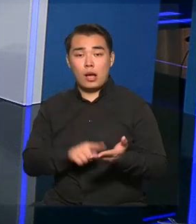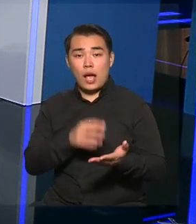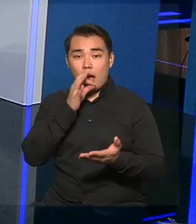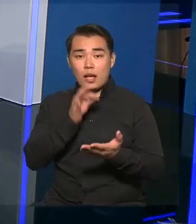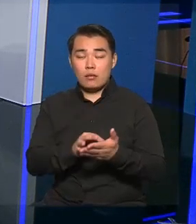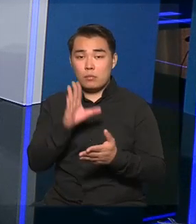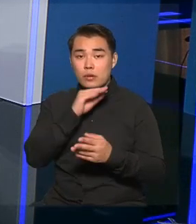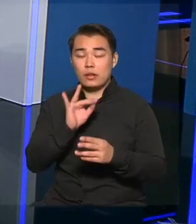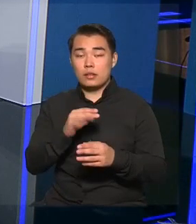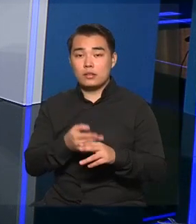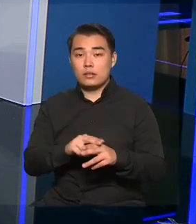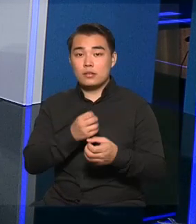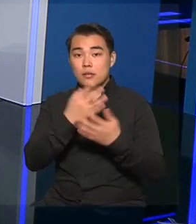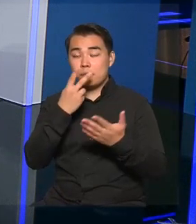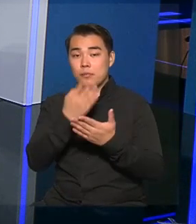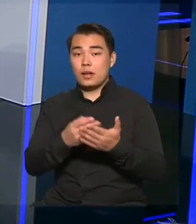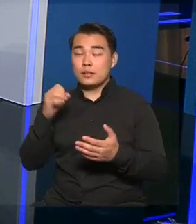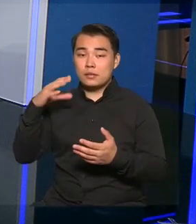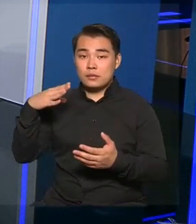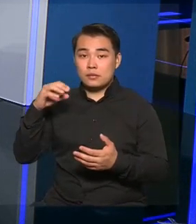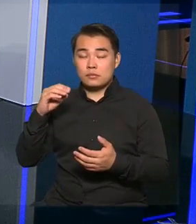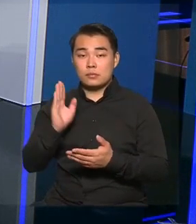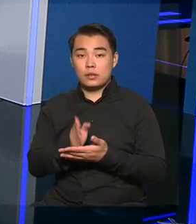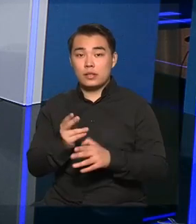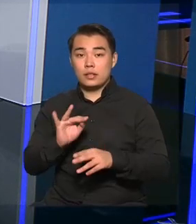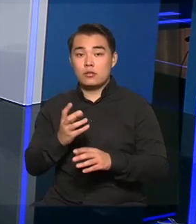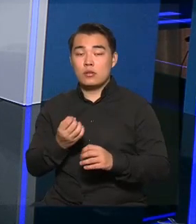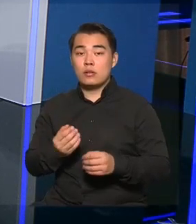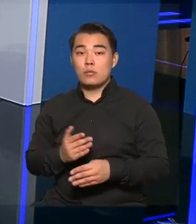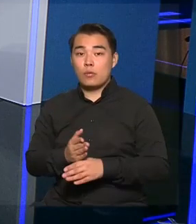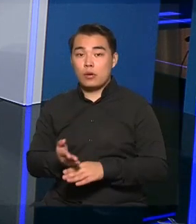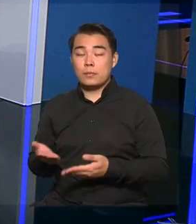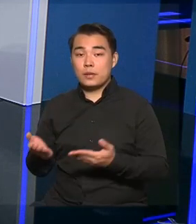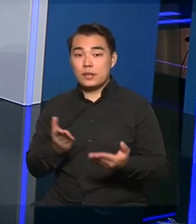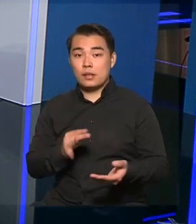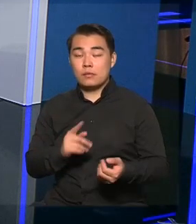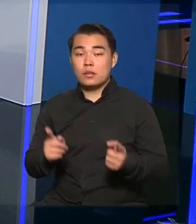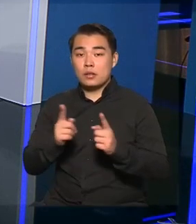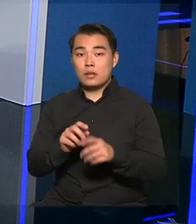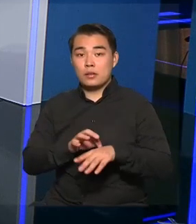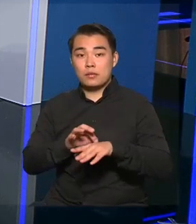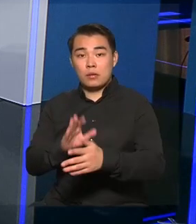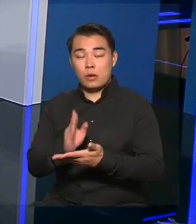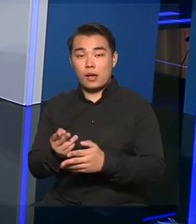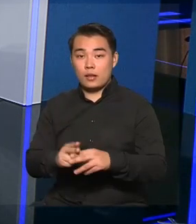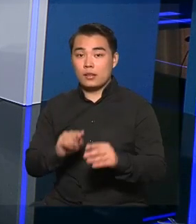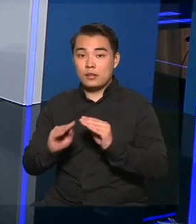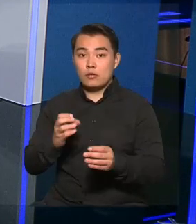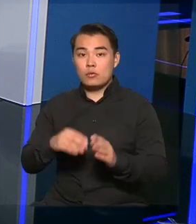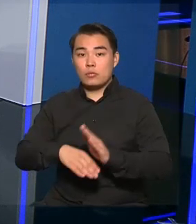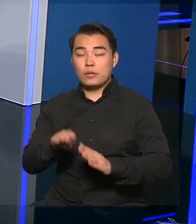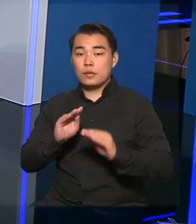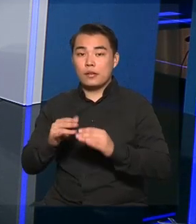жауап береді, жарықты, желдеткішті қосып өшіреді. Тіпті қонақтарды күтіп шығарып салады. Өнертапқыштар оны әрі қарай